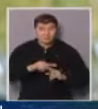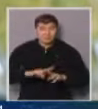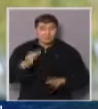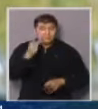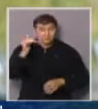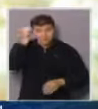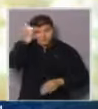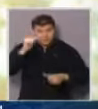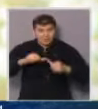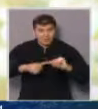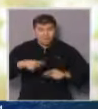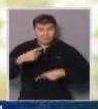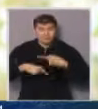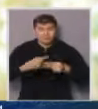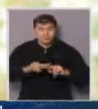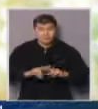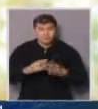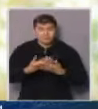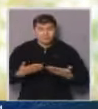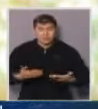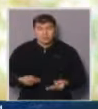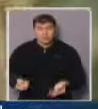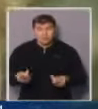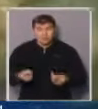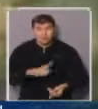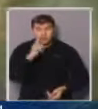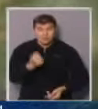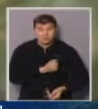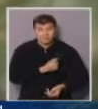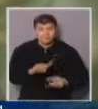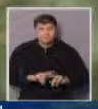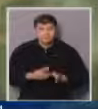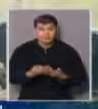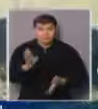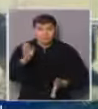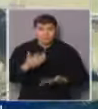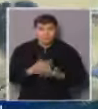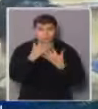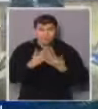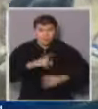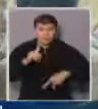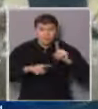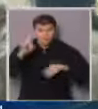навсегда останется в памяти потомков образцом настоящего мужества, героизма и бескорыстной любви